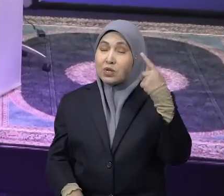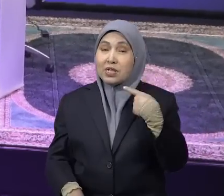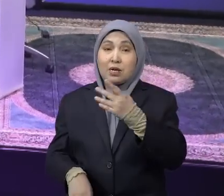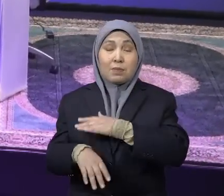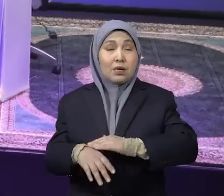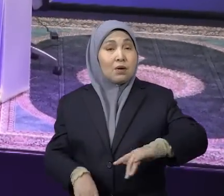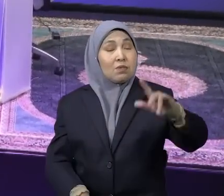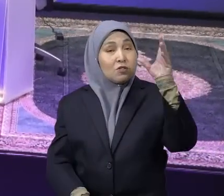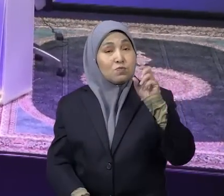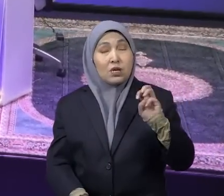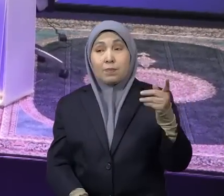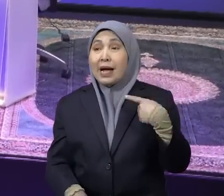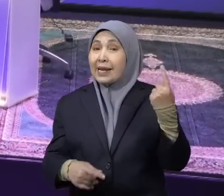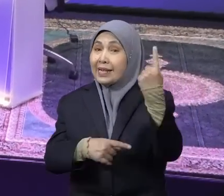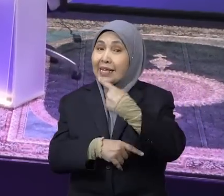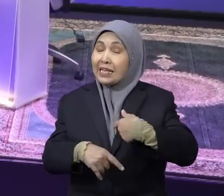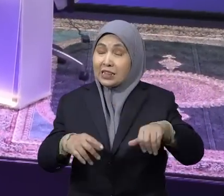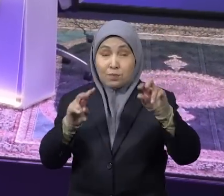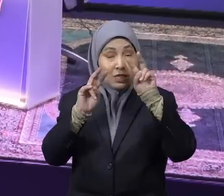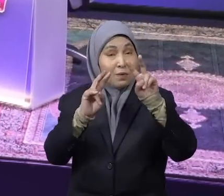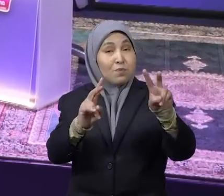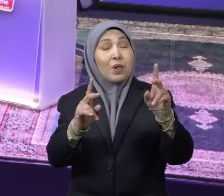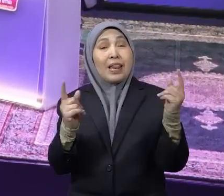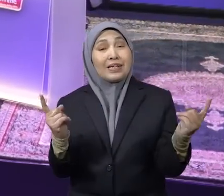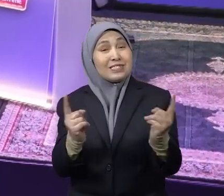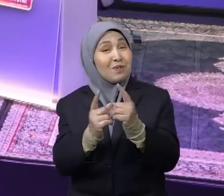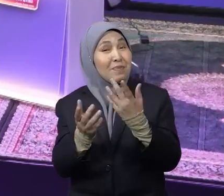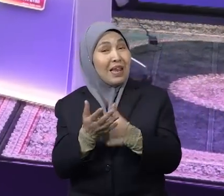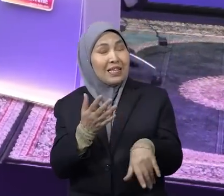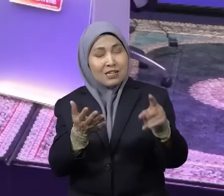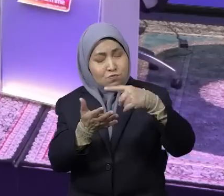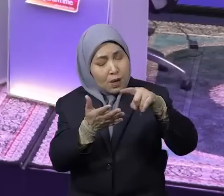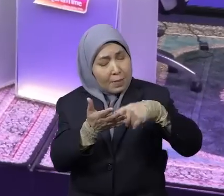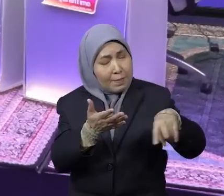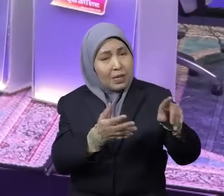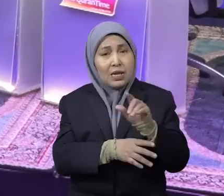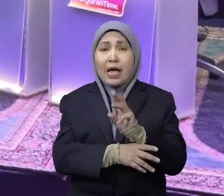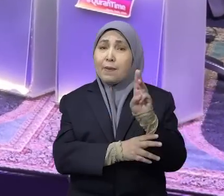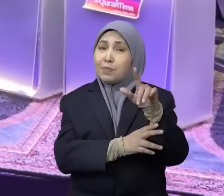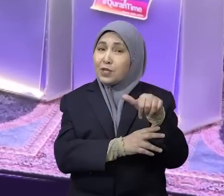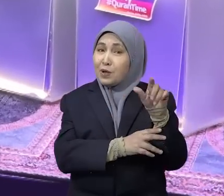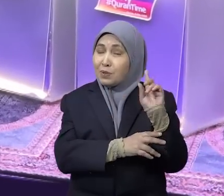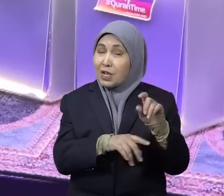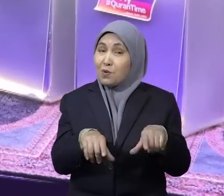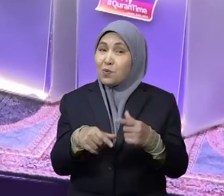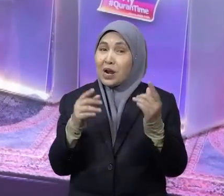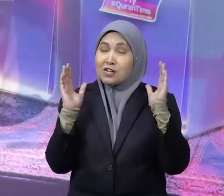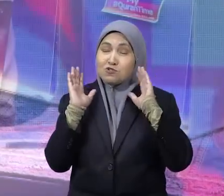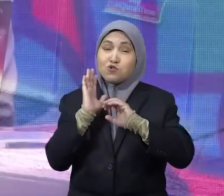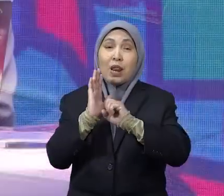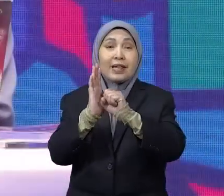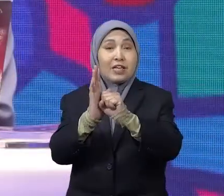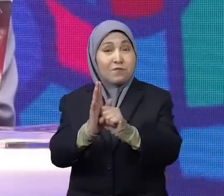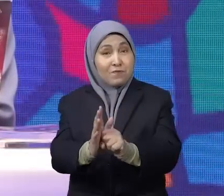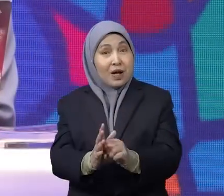wa taala. Hari ini kita bersua lagi, kita bertemu dalam sesi ulang kaji My Quran Time, Quran, solat,